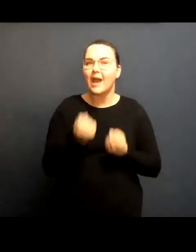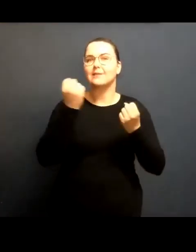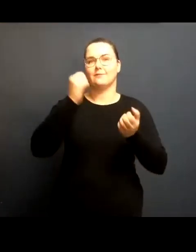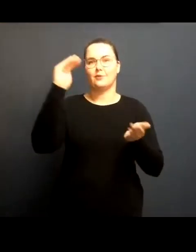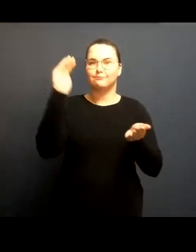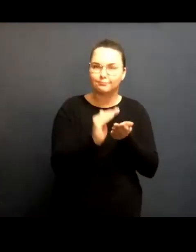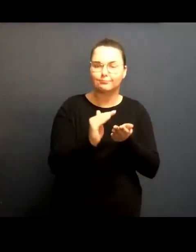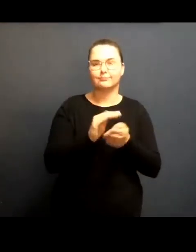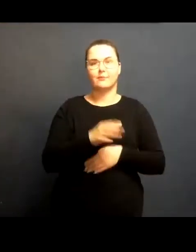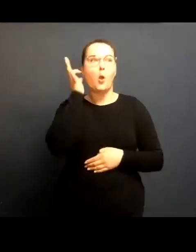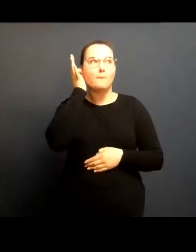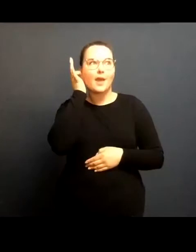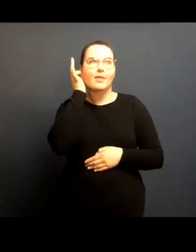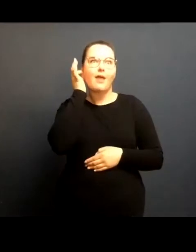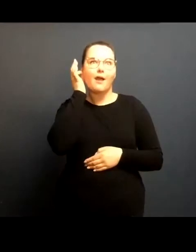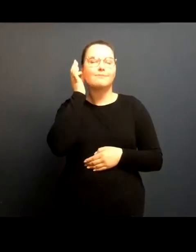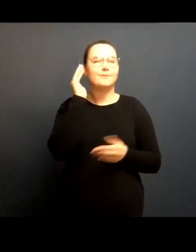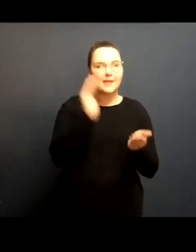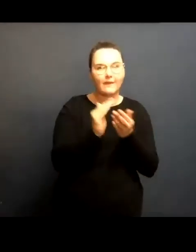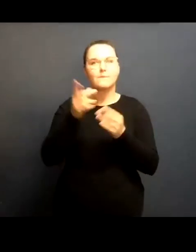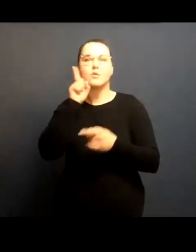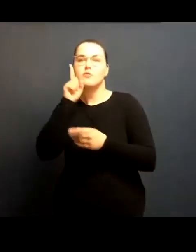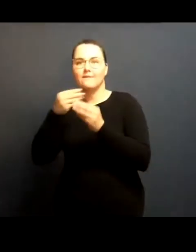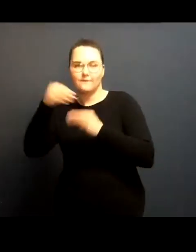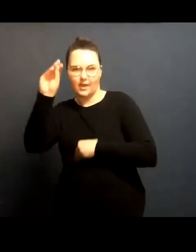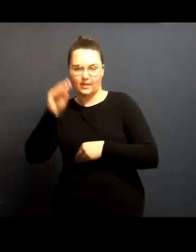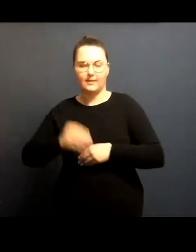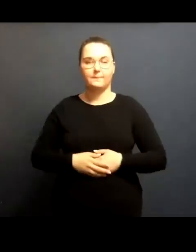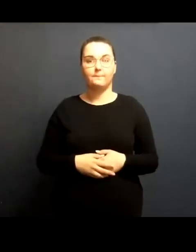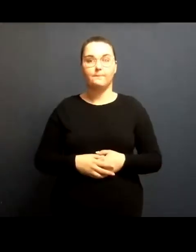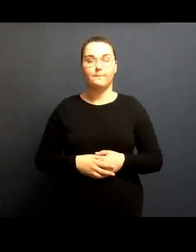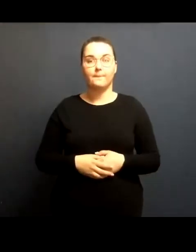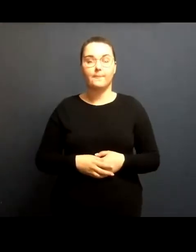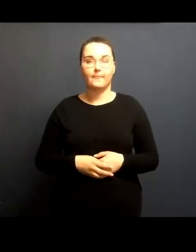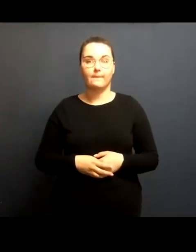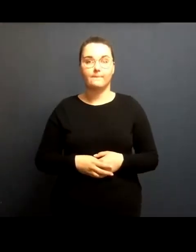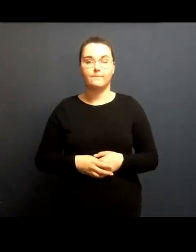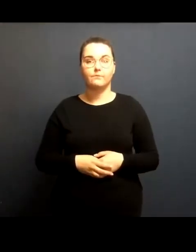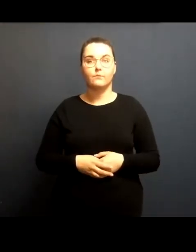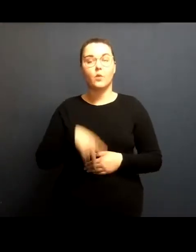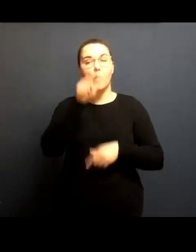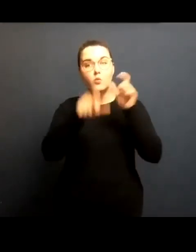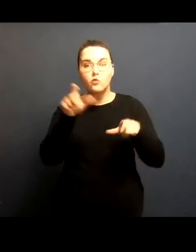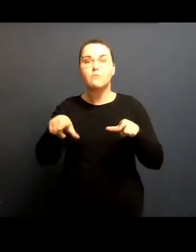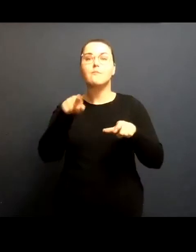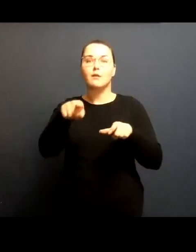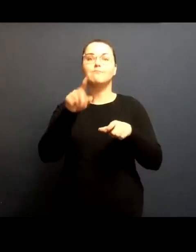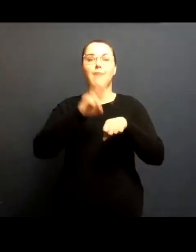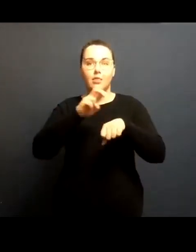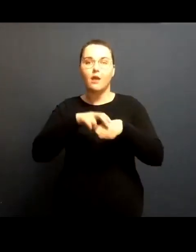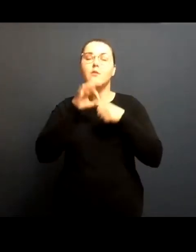aktywność seksualną. Tutaj trzeba byłoby na marginesie z punktu widzenia osoby, która prowadzi badania, także